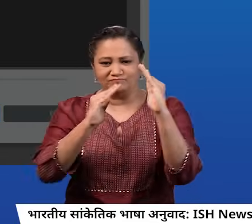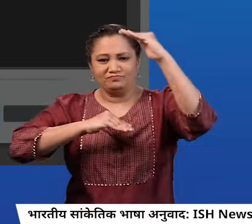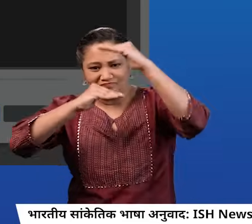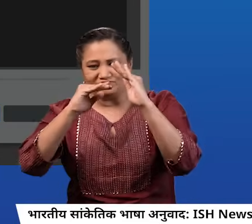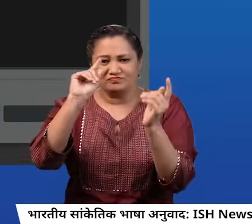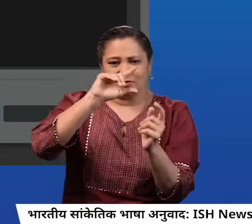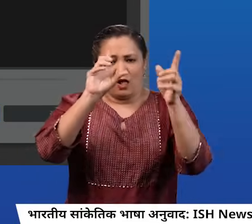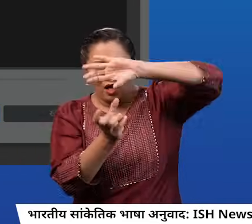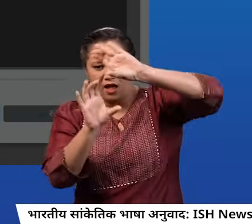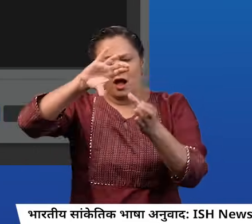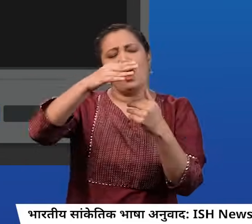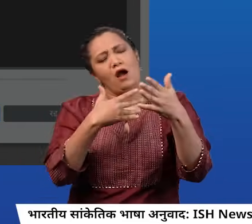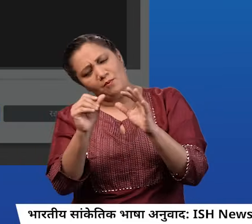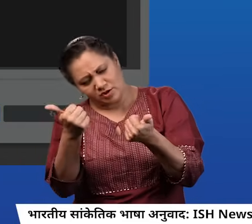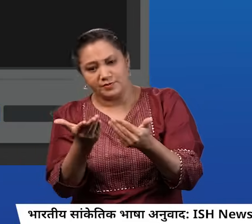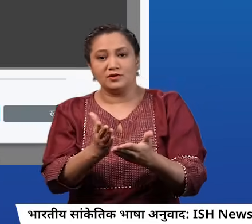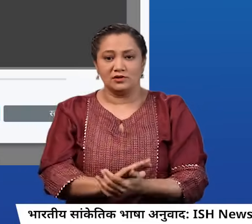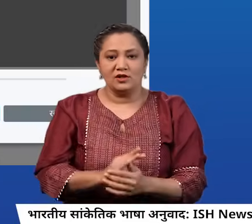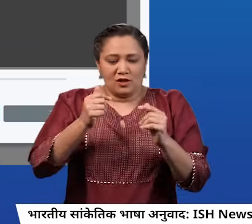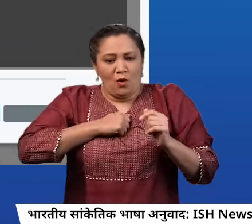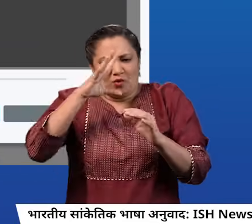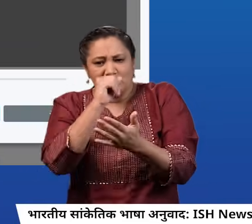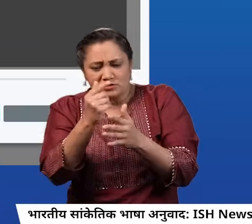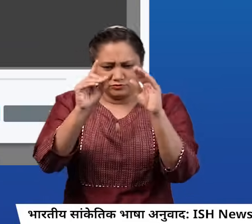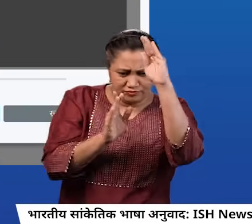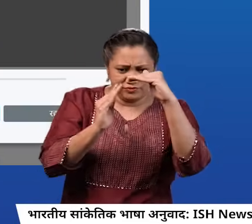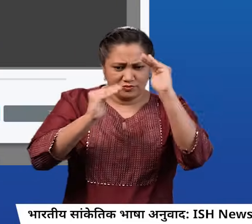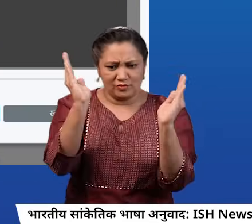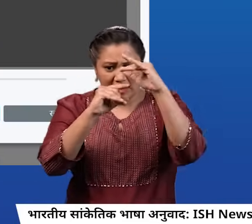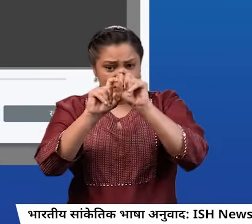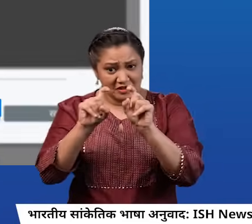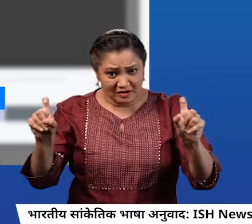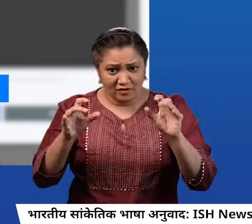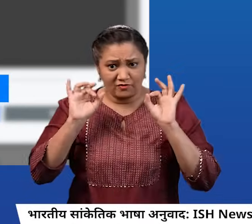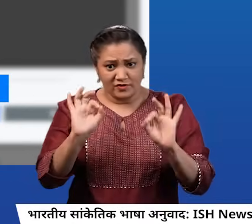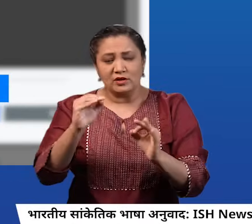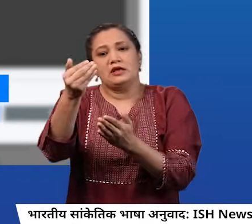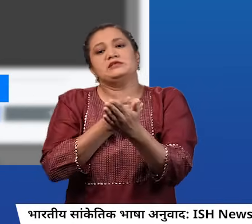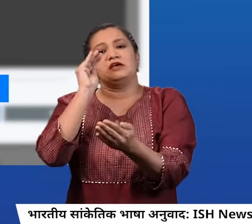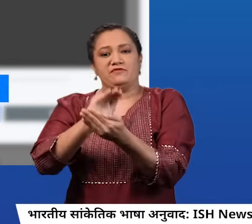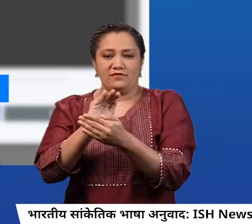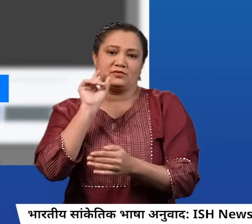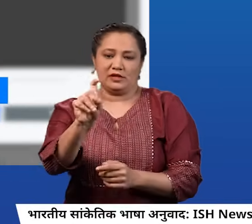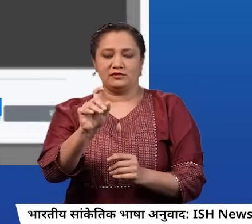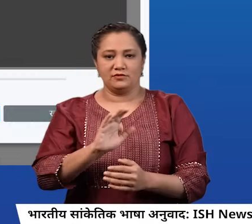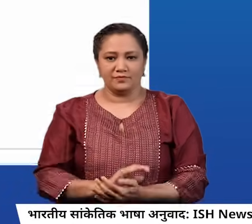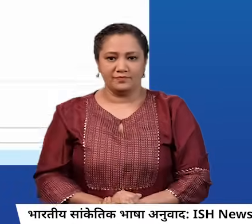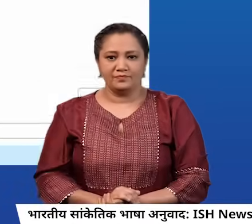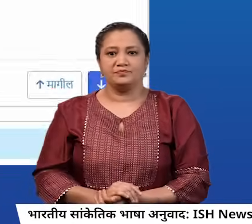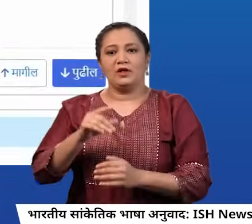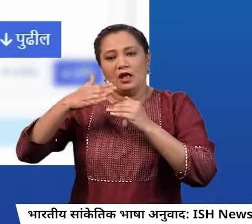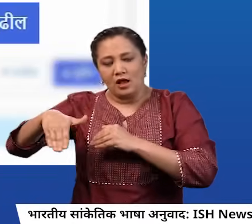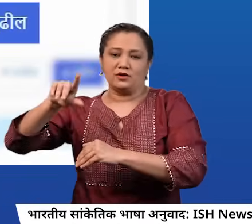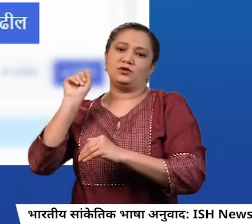मंजेच क्रॉप कीमा रोटेट करने सठीची सोई दिस्ते। आपलेला गर्जे नुसार चायाची त्र एडिट करून आपलेला जतन करा या बटना वर क्लिक कराईचे